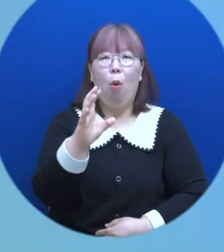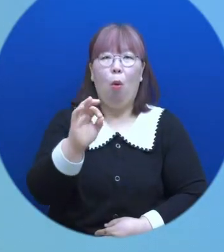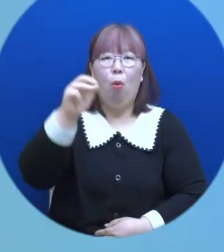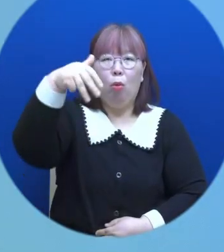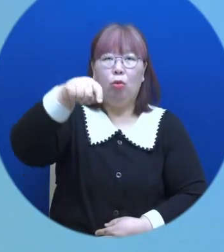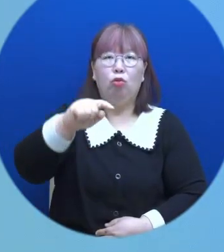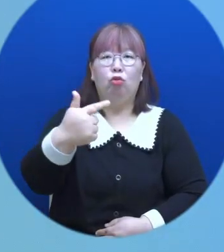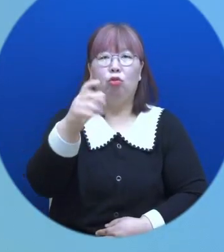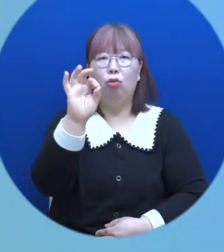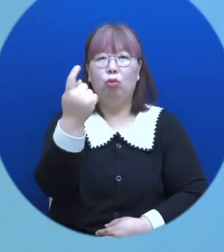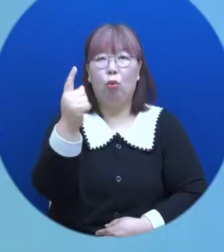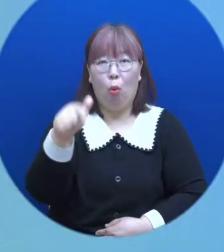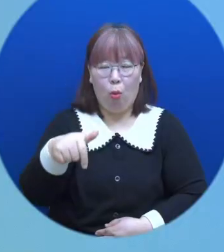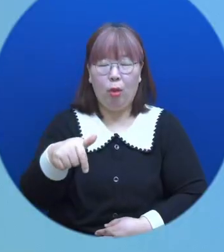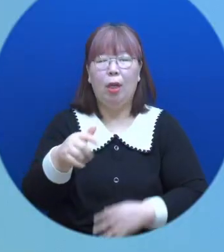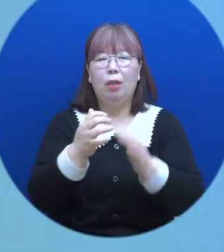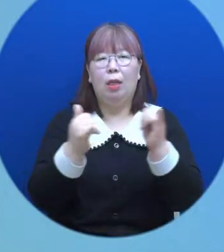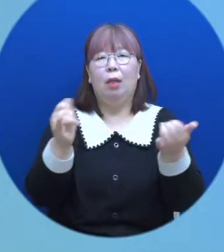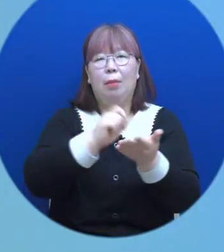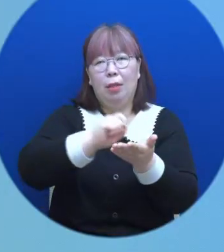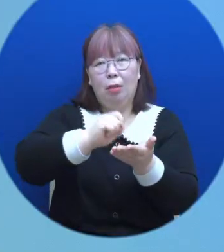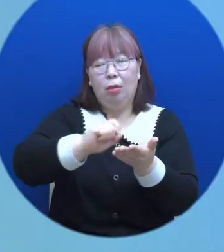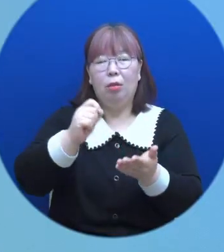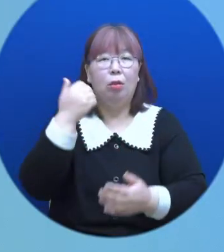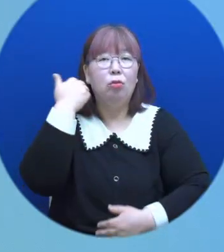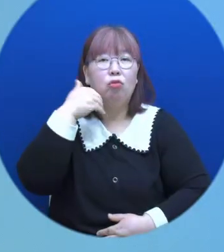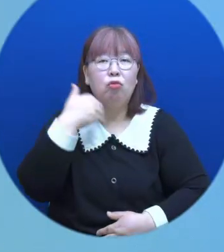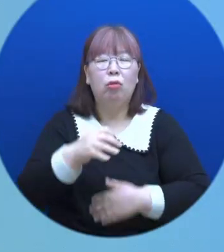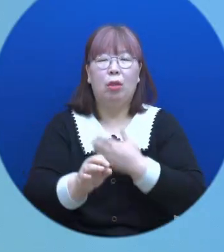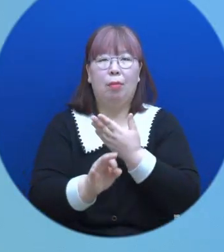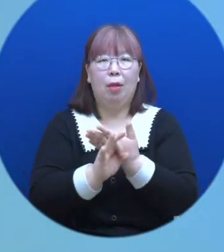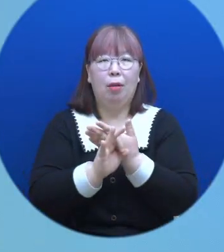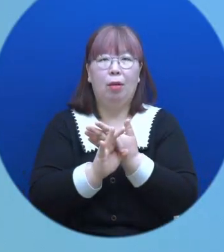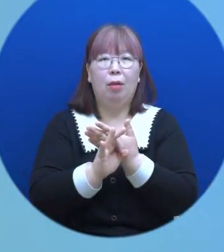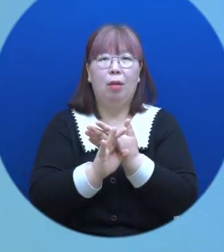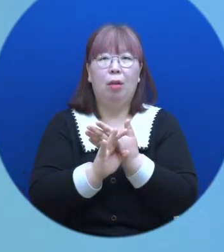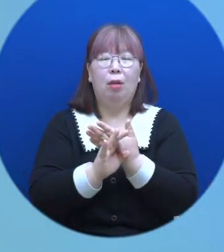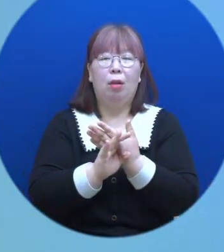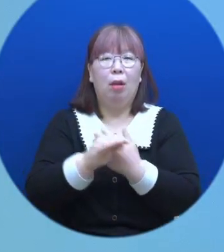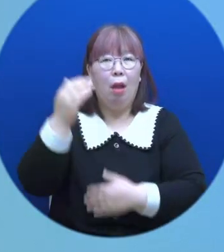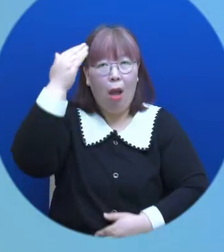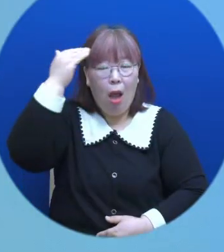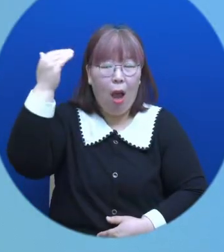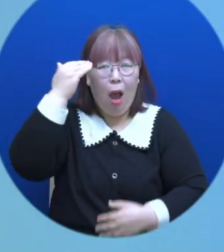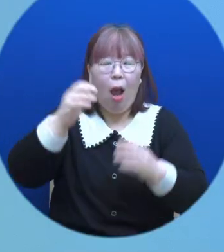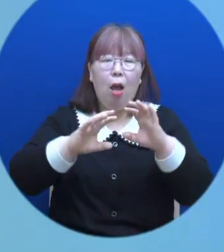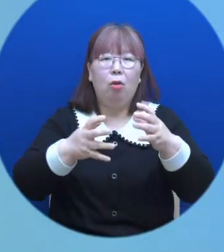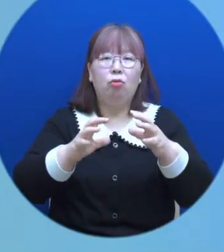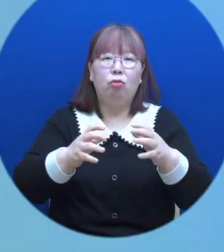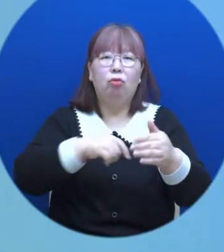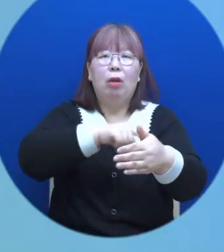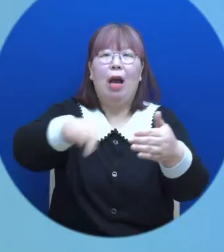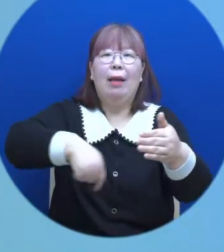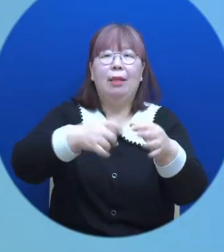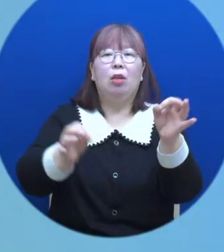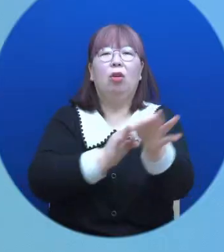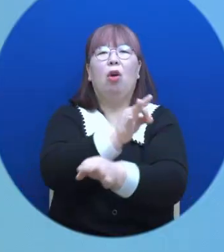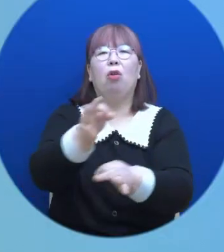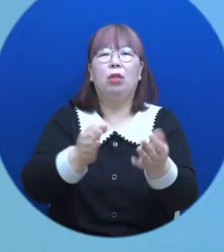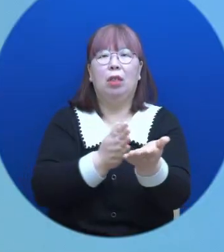홍춘욱이라고 하는 분이 썼습니다. 이분이 누구냐? 우리나라의 경제 전문가입니다.